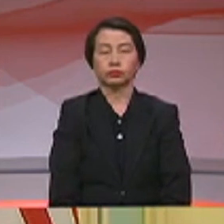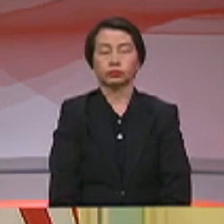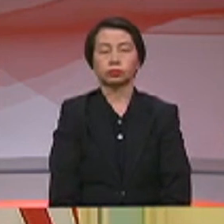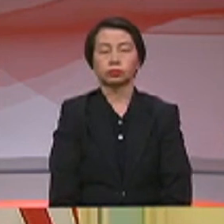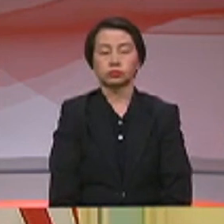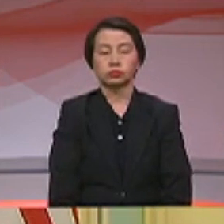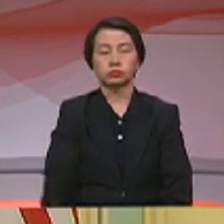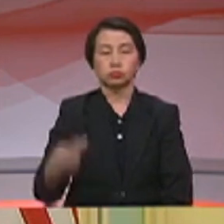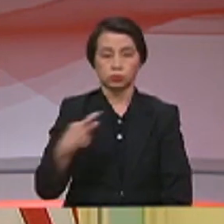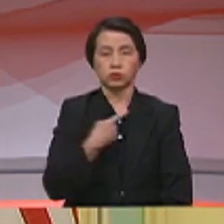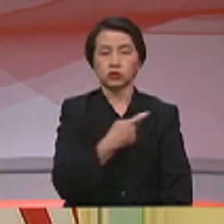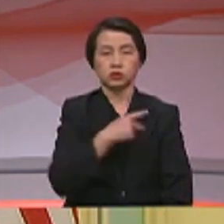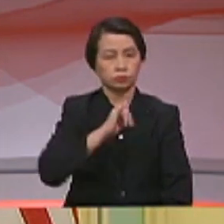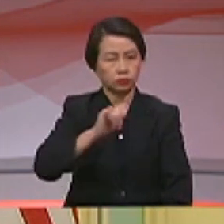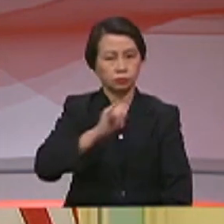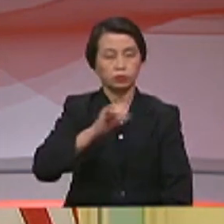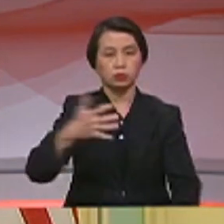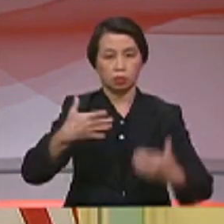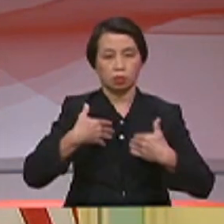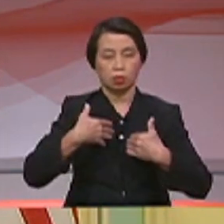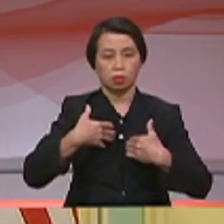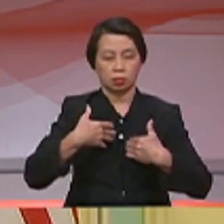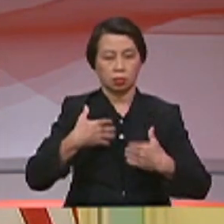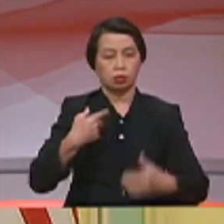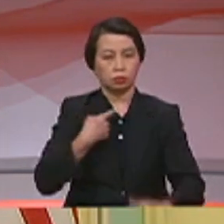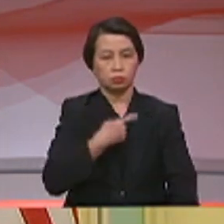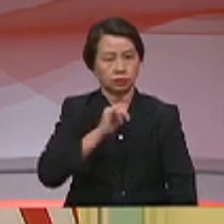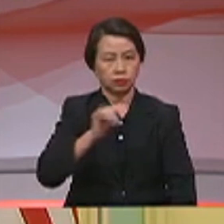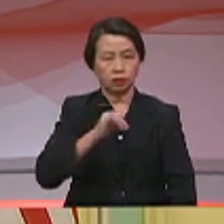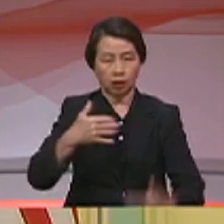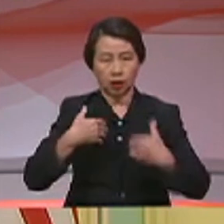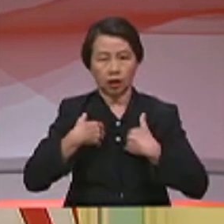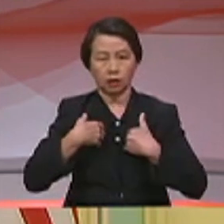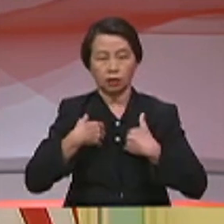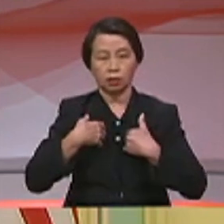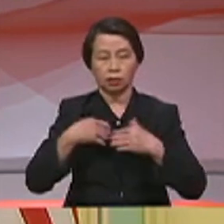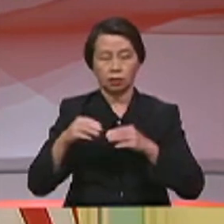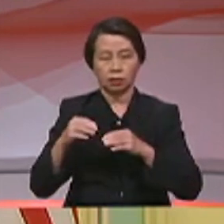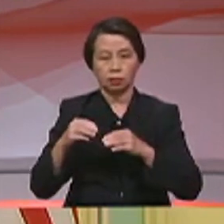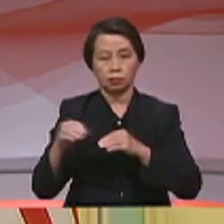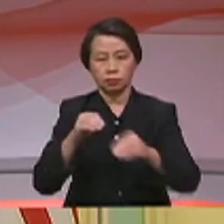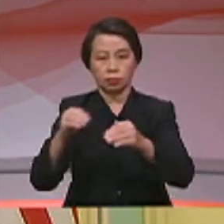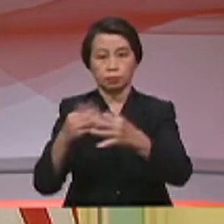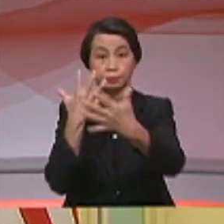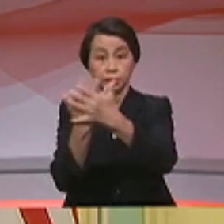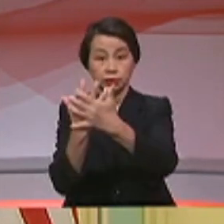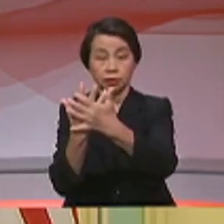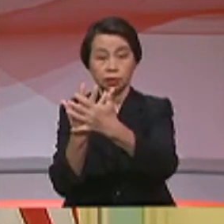Bagi kita juga mengenakan perintah kawalan pergerakan di penjara Tawau.